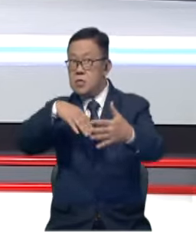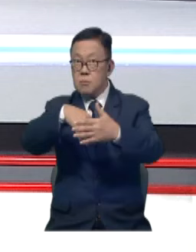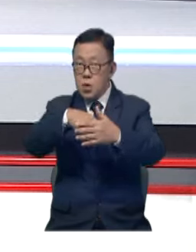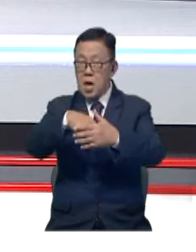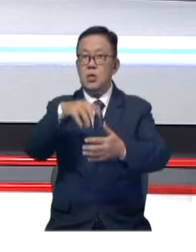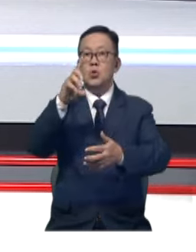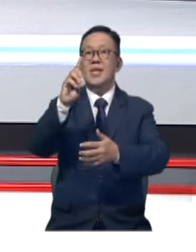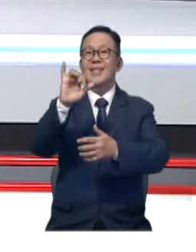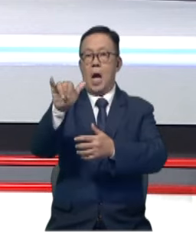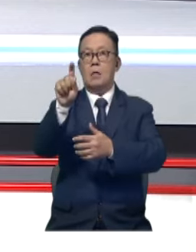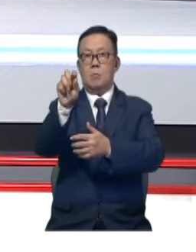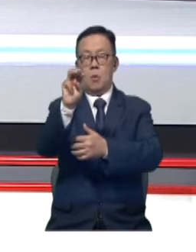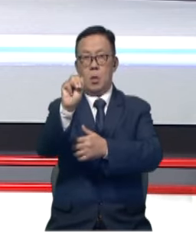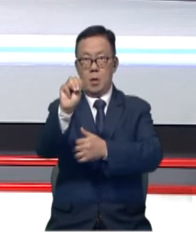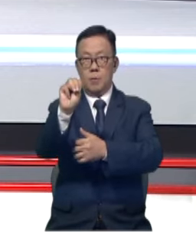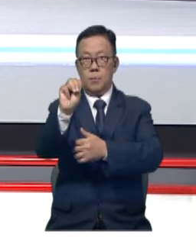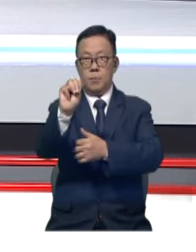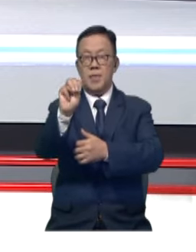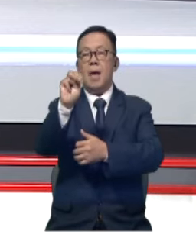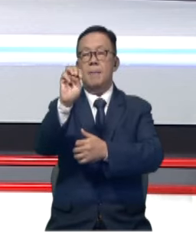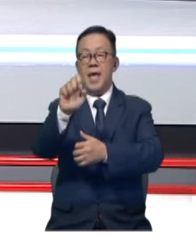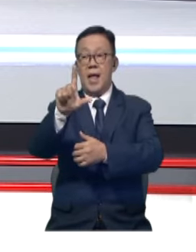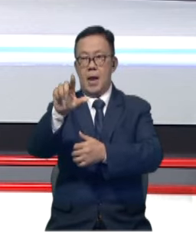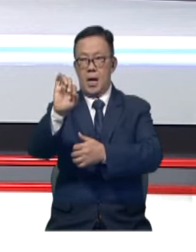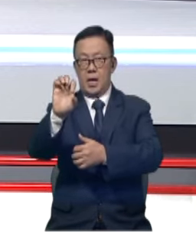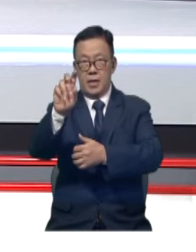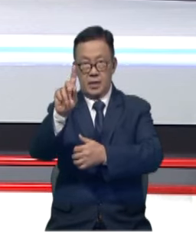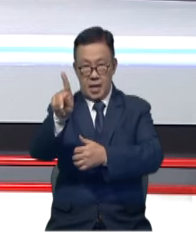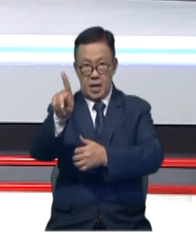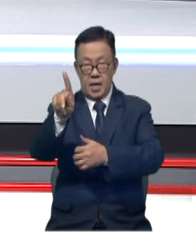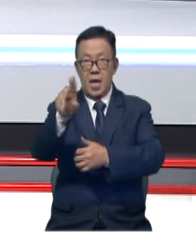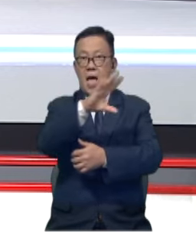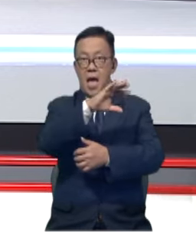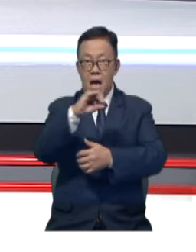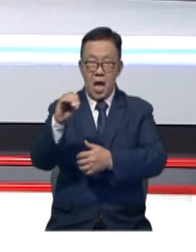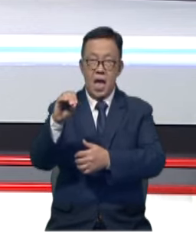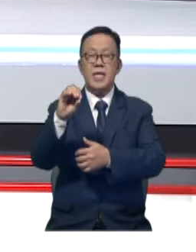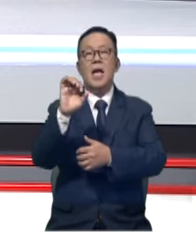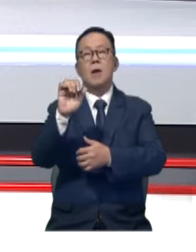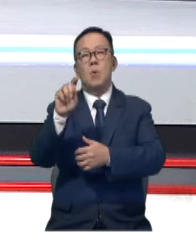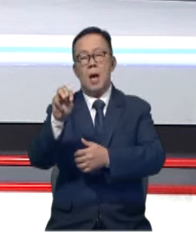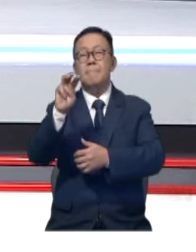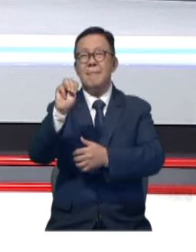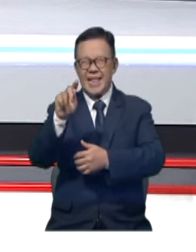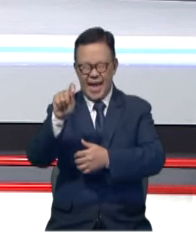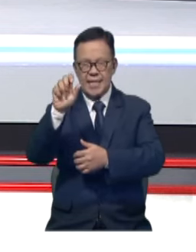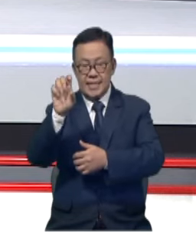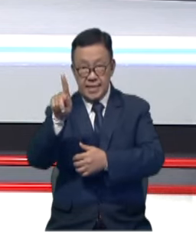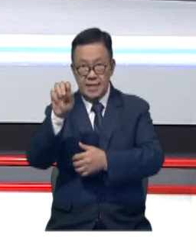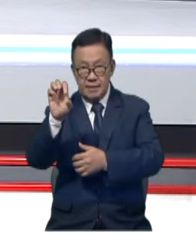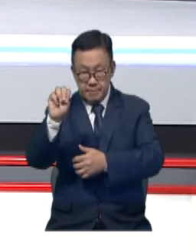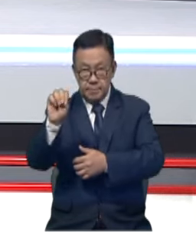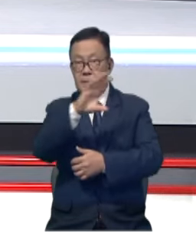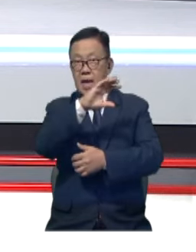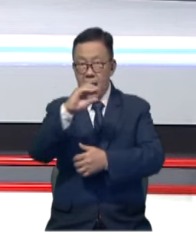Yang Teramat Mulia Paduka Seri Pengiran Muda Abdul Malik, Yang Teramat Mulia Pengiran Muda Abdul Muntakim, Yang Teramat Mulia Pengiran